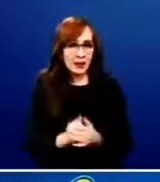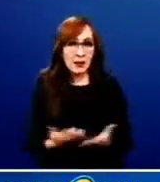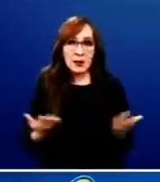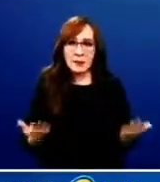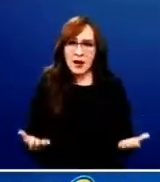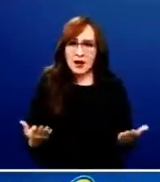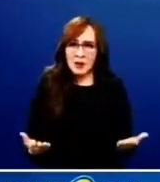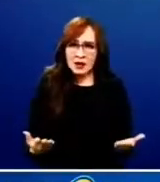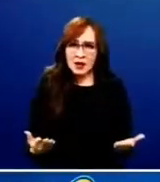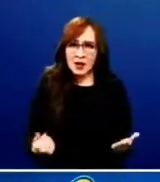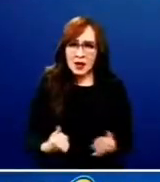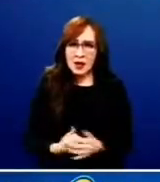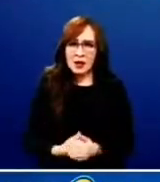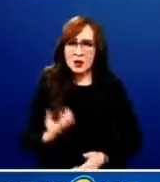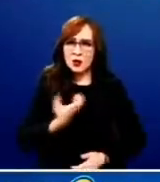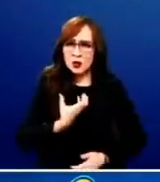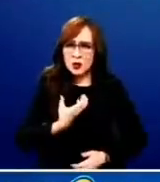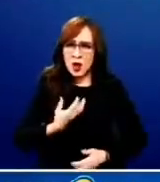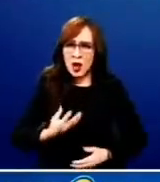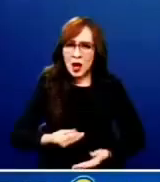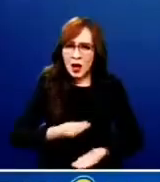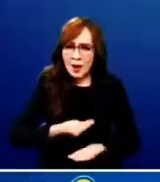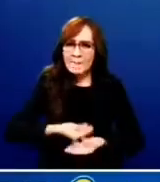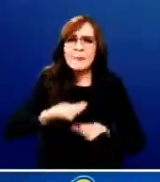seperti Sayyidina Utsman,